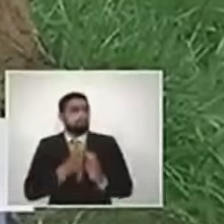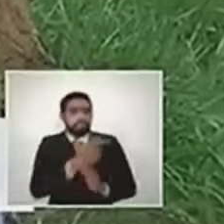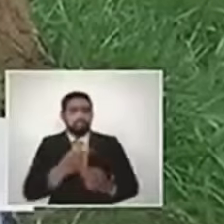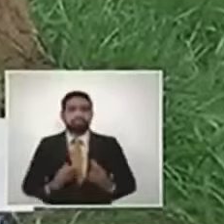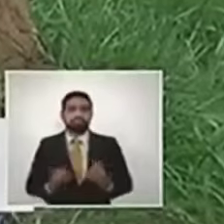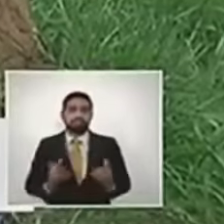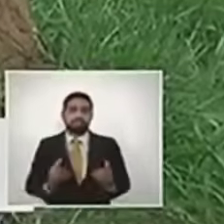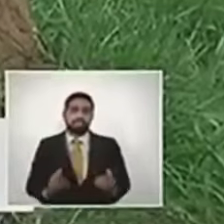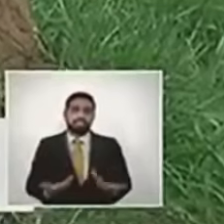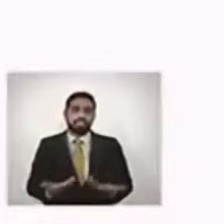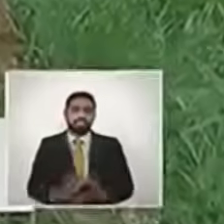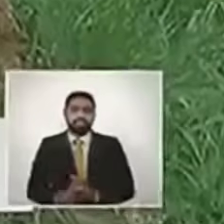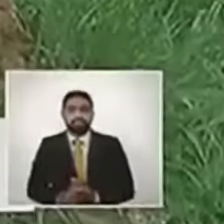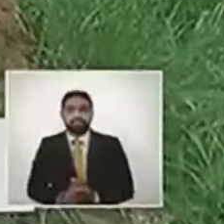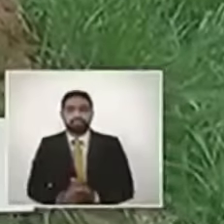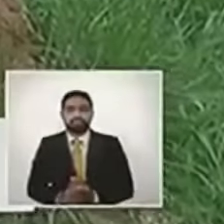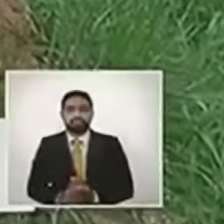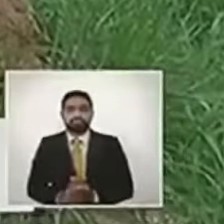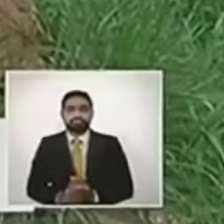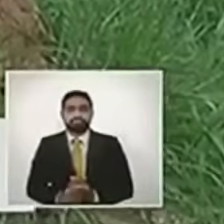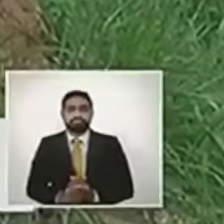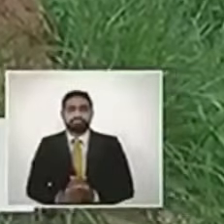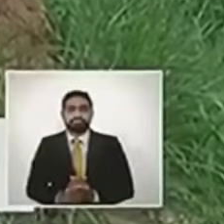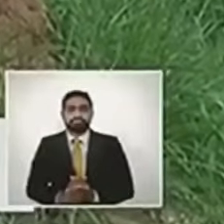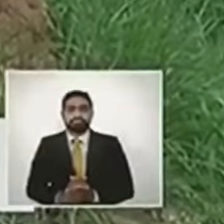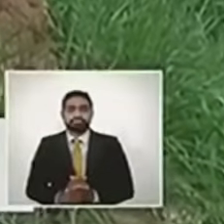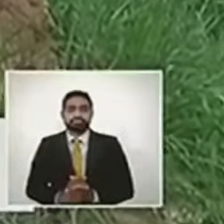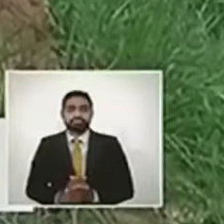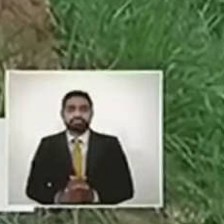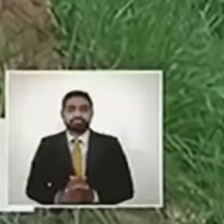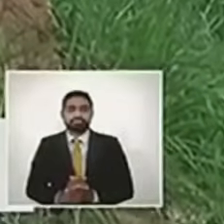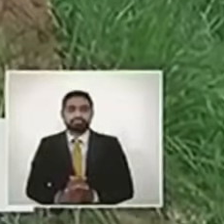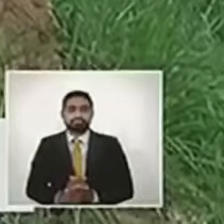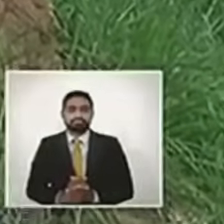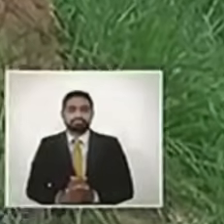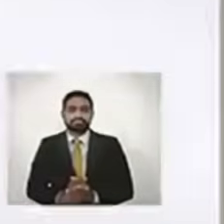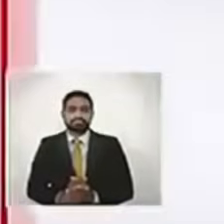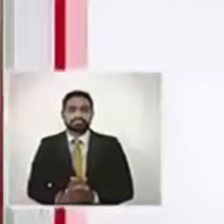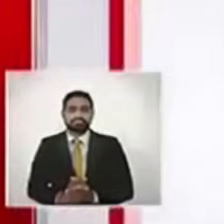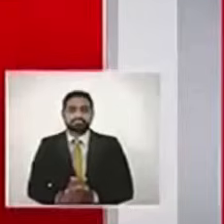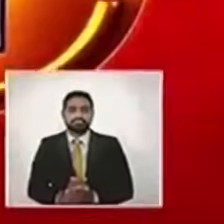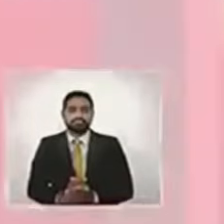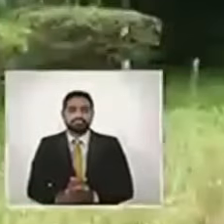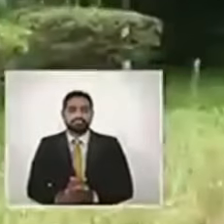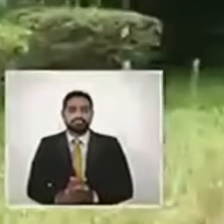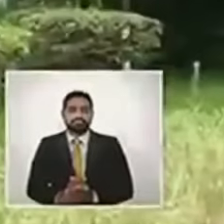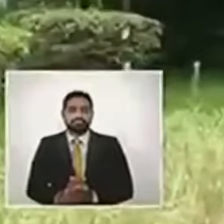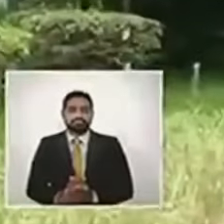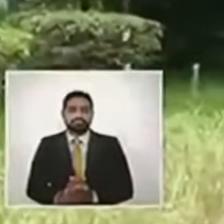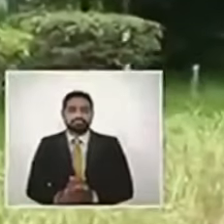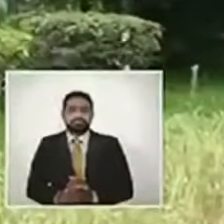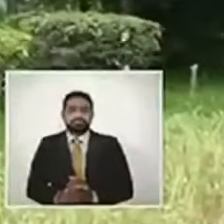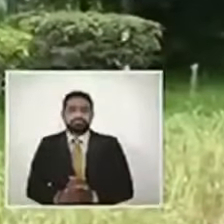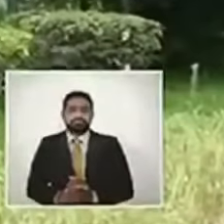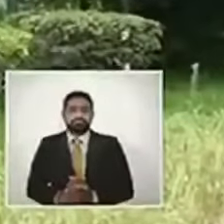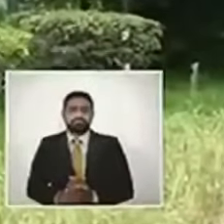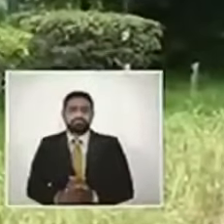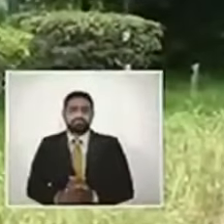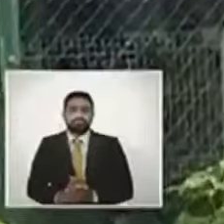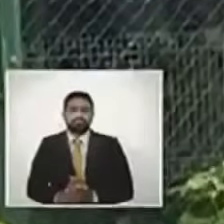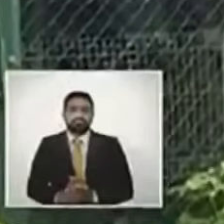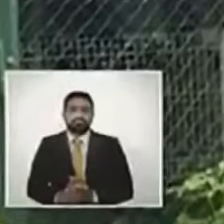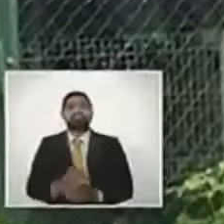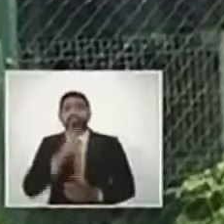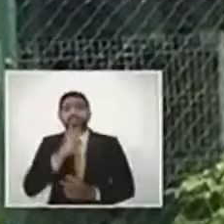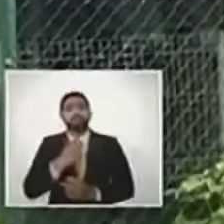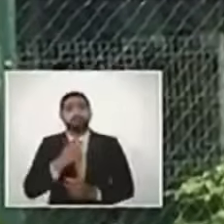දරුවෝ බඩගින්නේ අඬනවා මොනම පොහොරක්වත් මේ වෙනකොට මේ ලැබිලා නැහැ. Chemical fertilizer that was banned for all